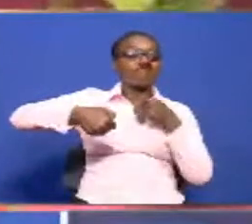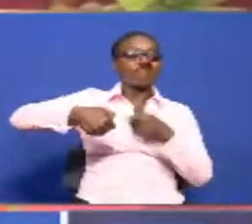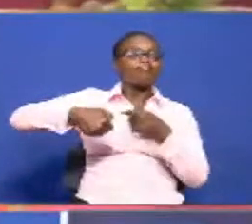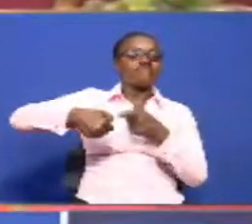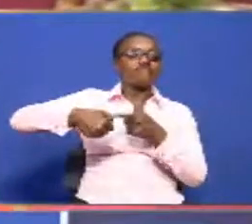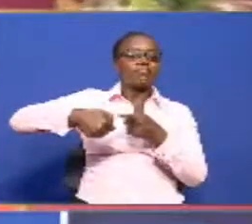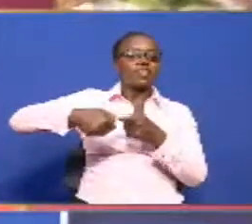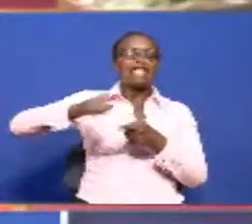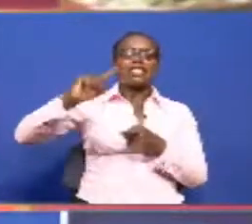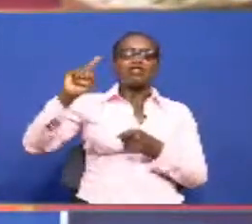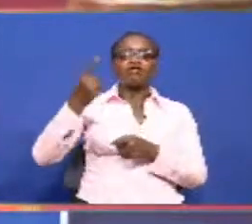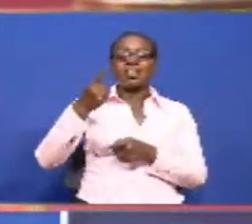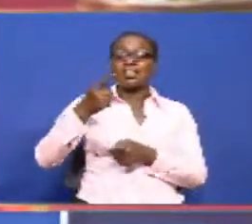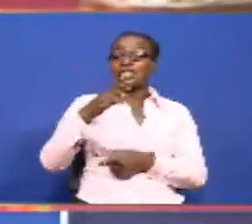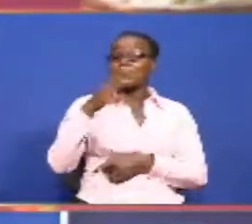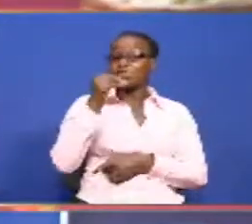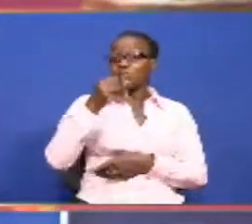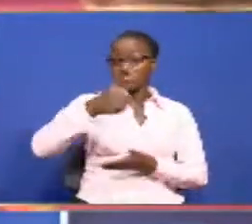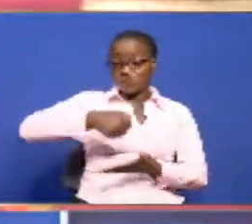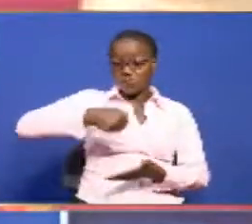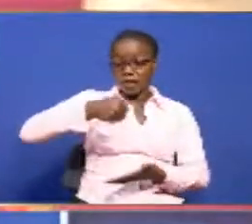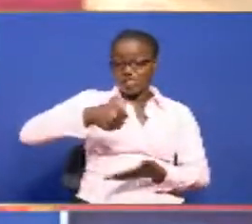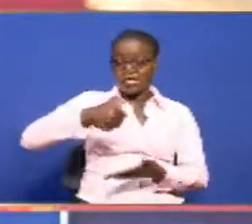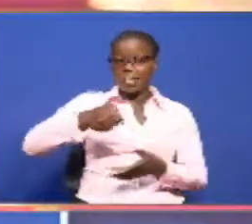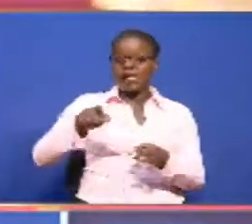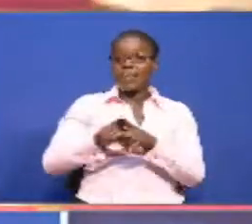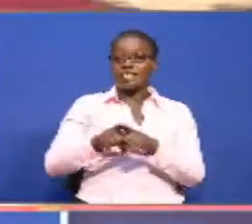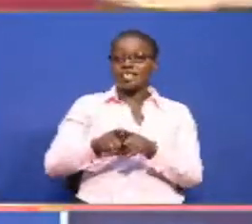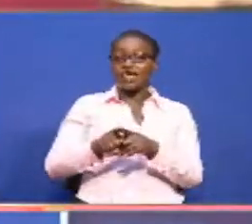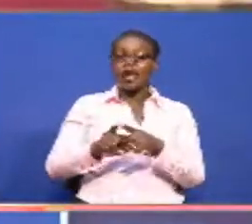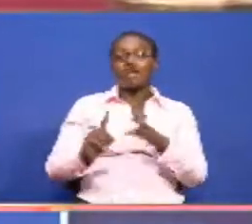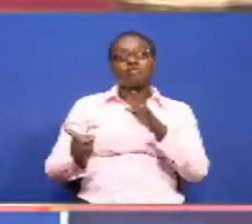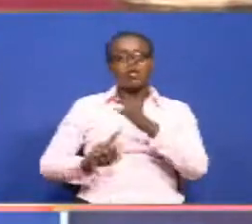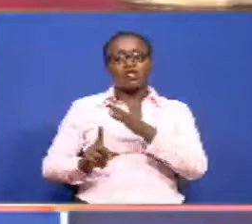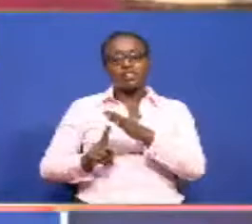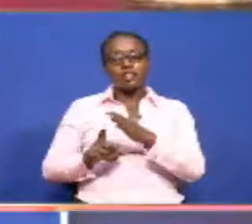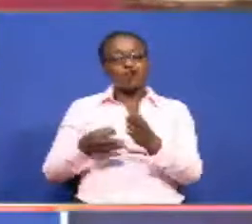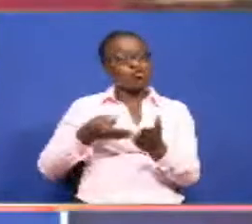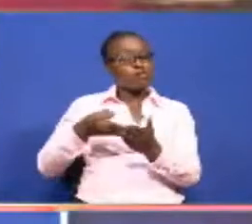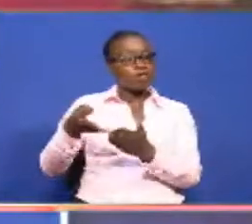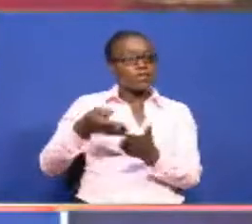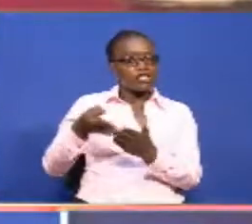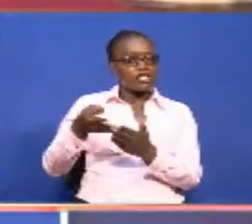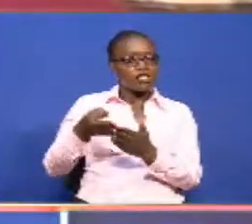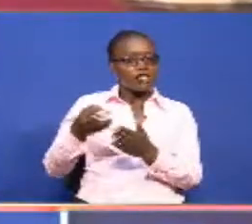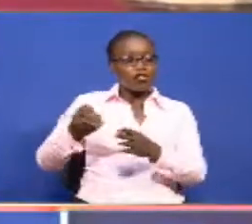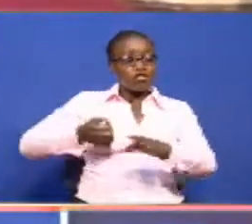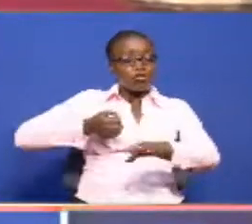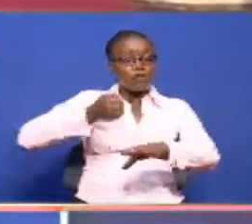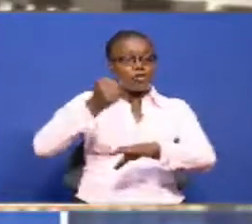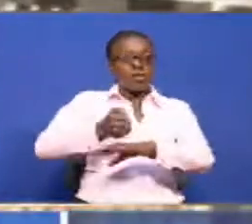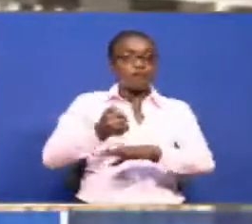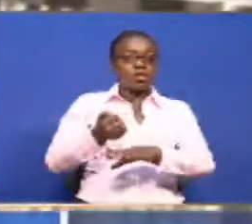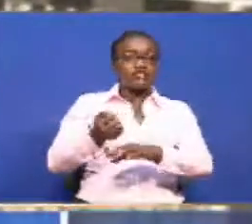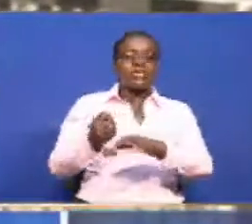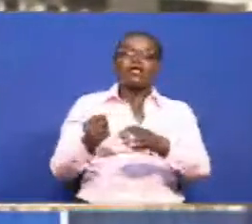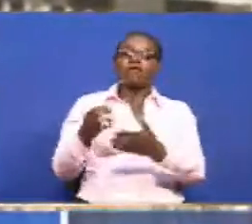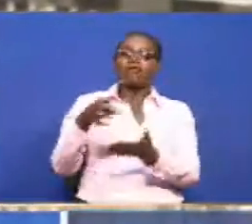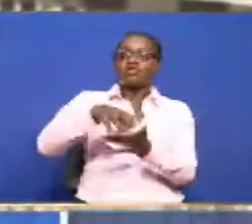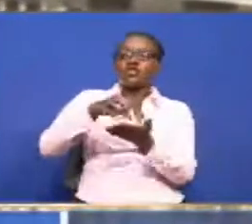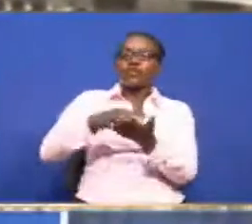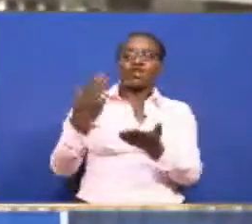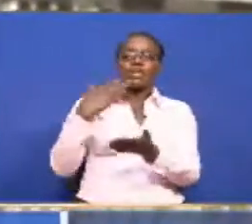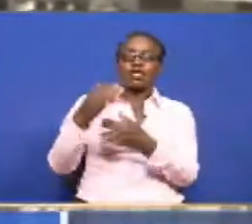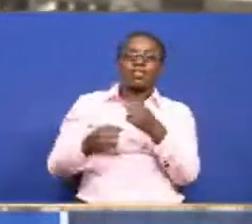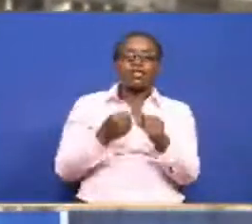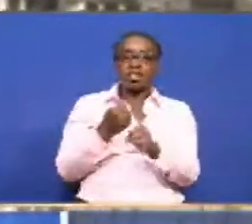hotuba yake ya bajeti ya kwanza akiwa waziri wa fedha tangu ateuliwe kwenye wadhifa huo mwaka uliopita. Hali ya dukuduku